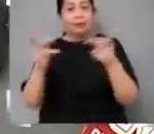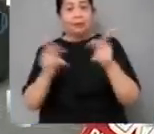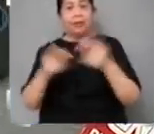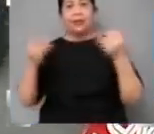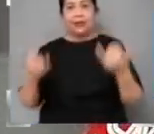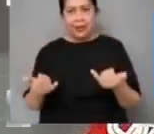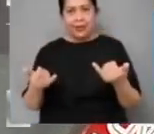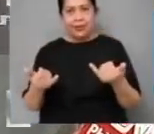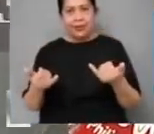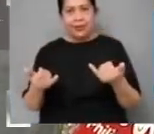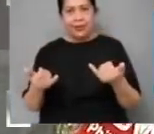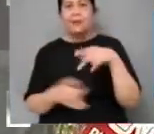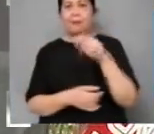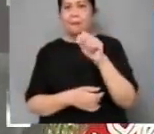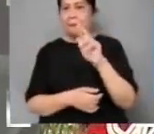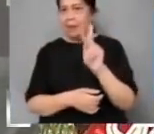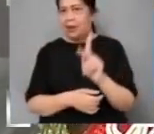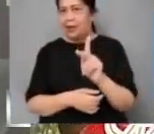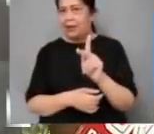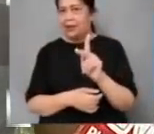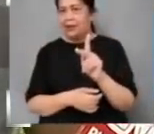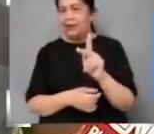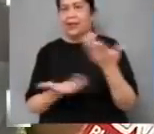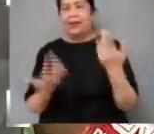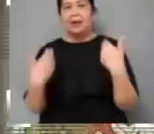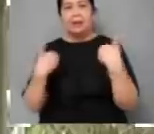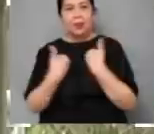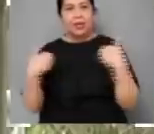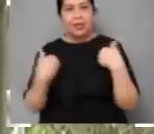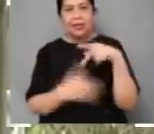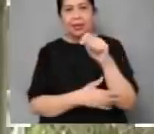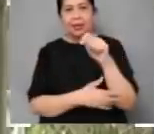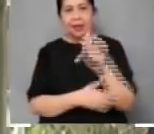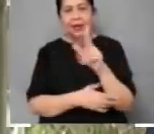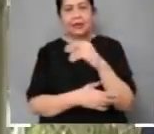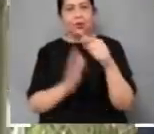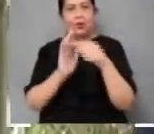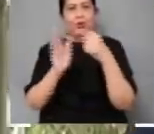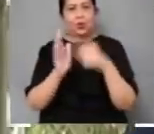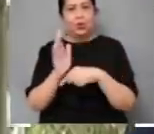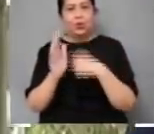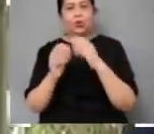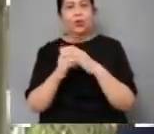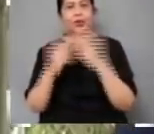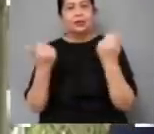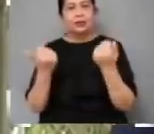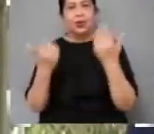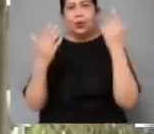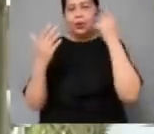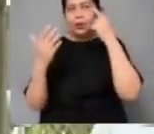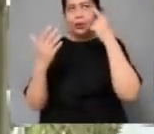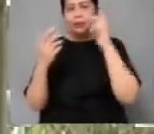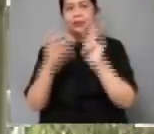park, a botanical park, and a zoo. And we're thinking about 100,